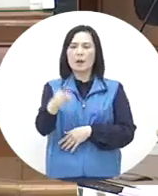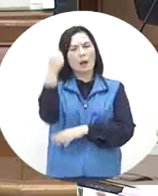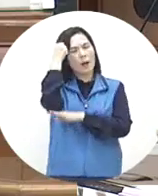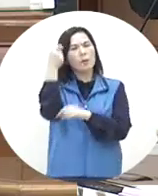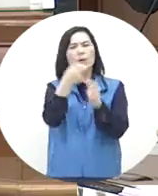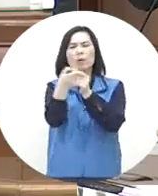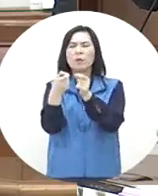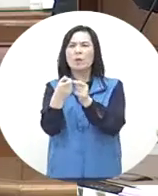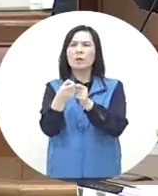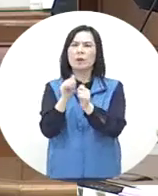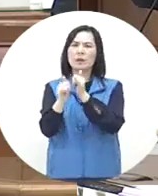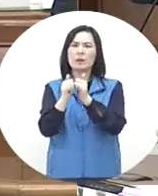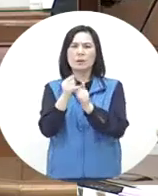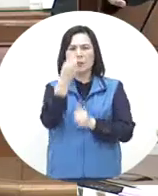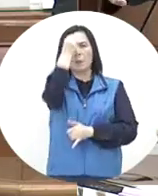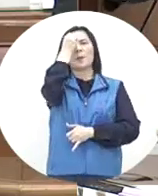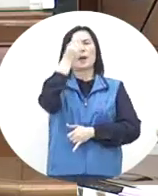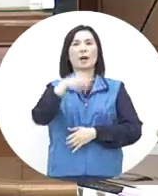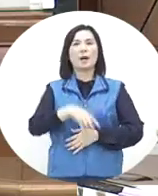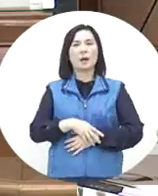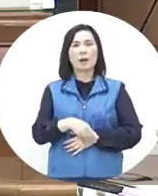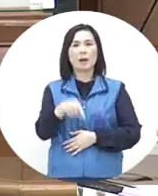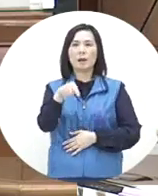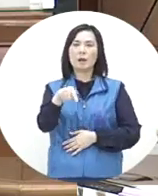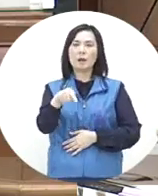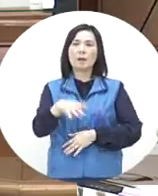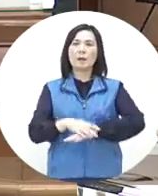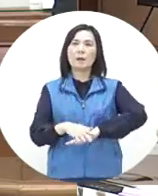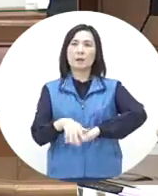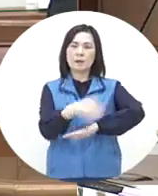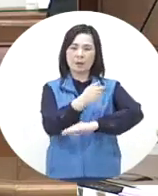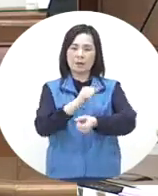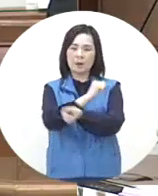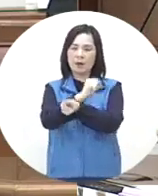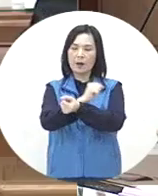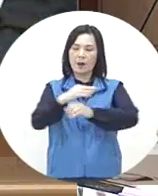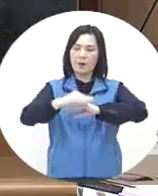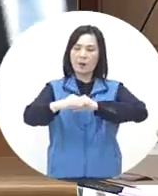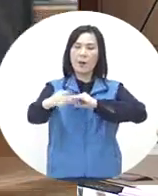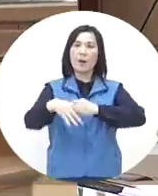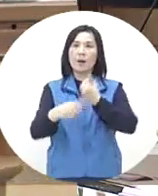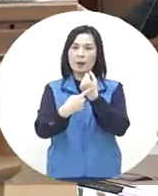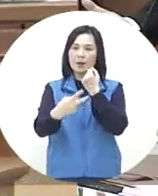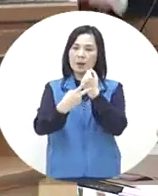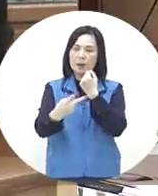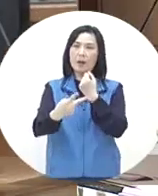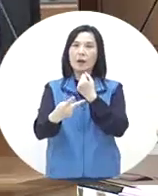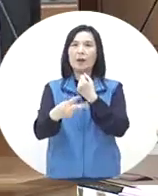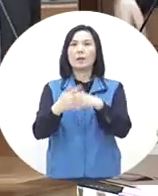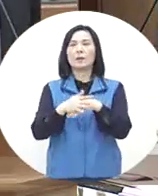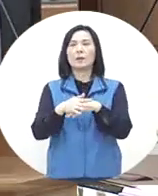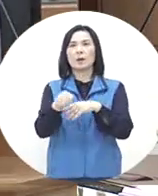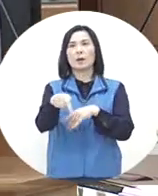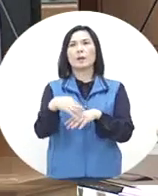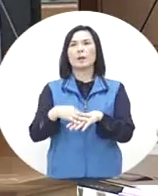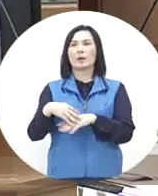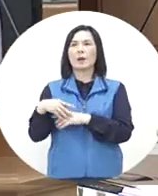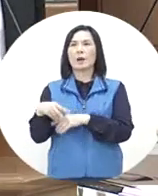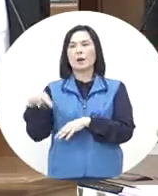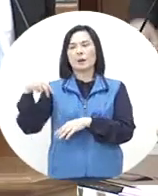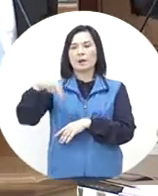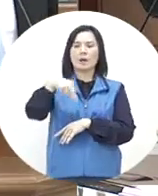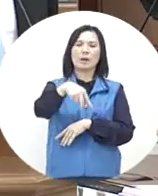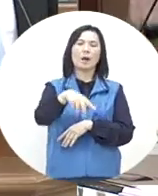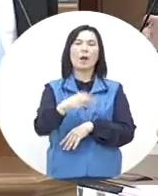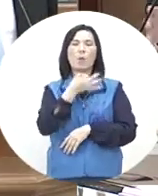恶，那。你哪怕你把中原木栈道做一期二期，甚至以后把它整个围起来，都没有人要亲近水啊。